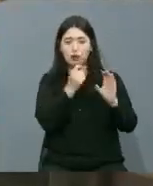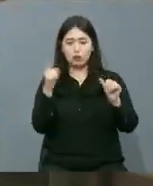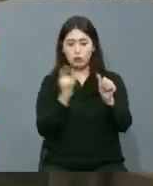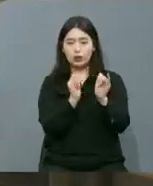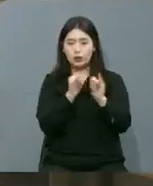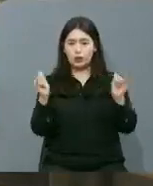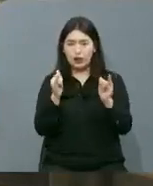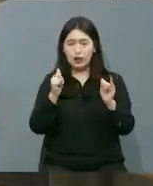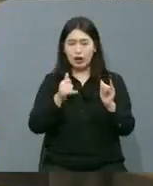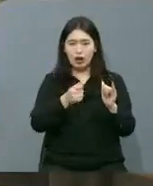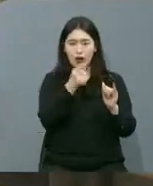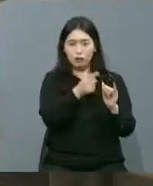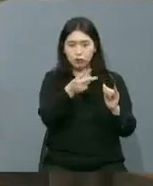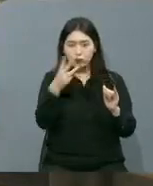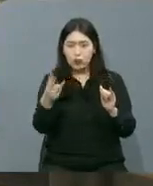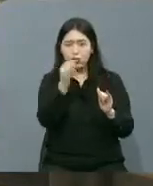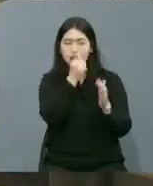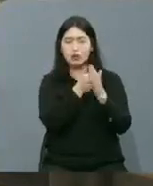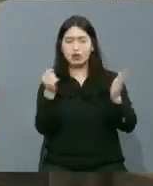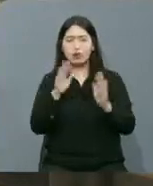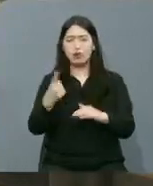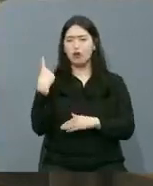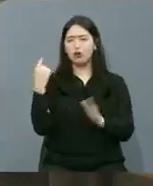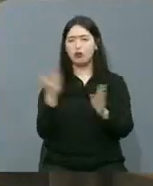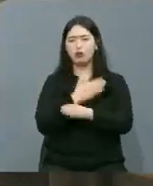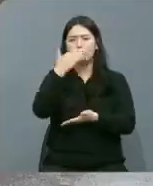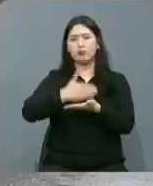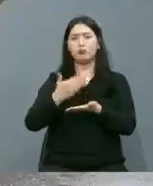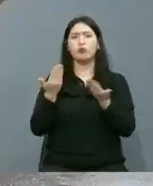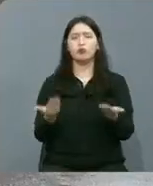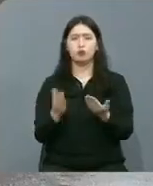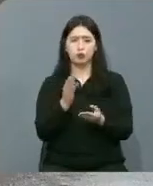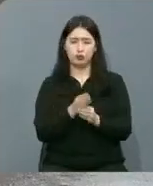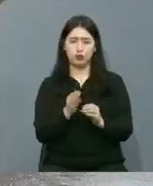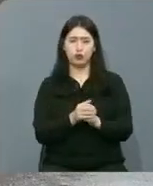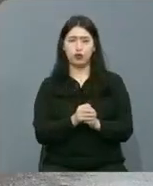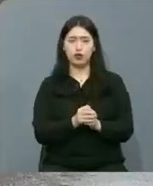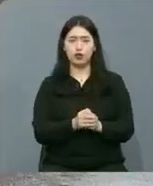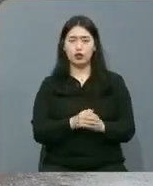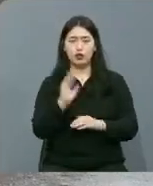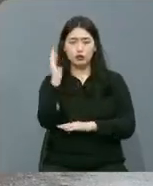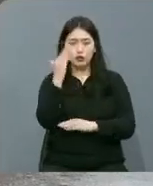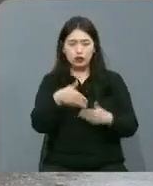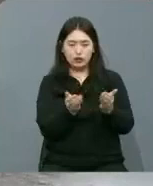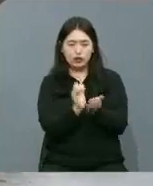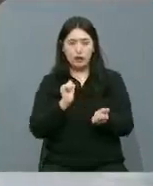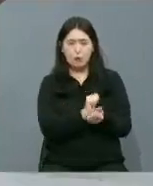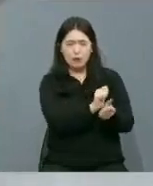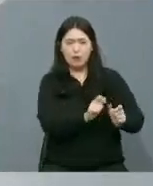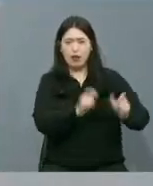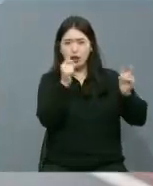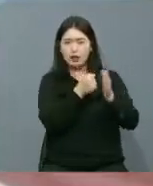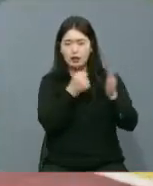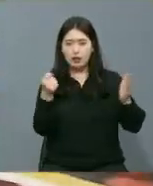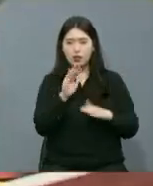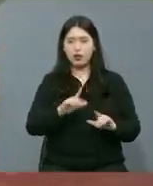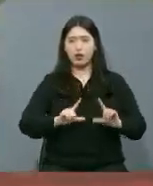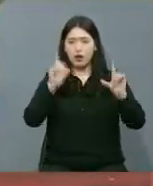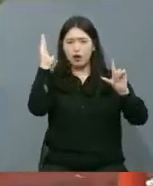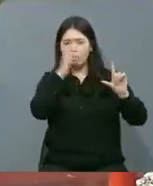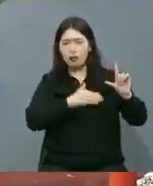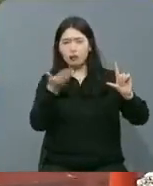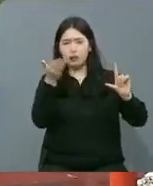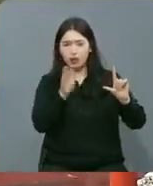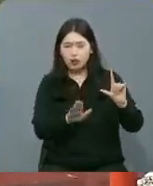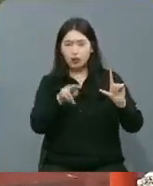확진자가 잇따라 나오면서 어제부터 임시 휴점에 들어간 겁니다. 최근 집단 감염 사례가 늘자 궂은 날씨에도